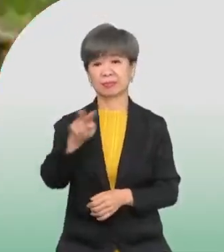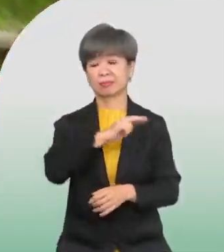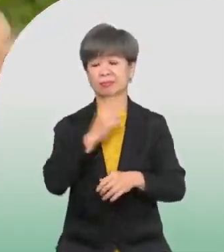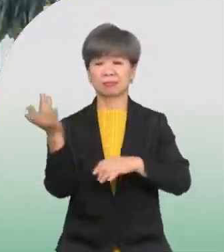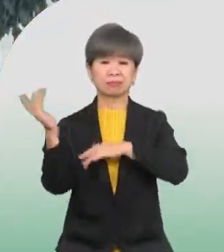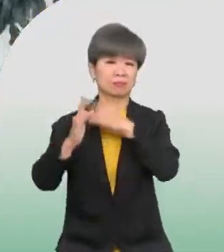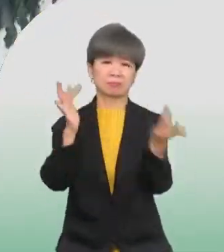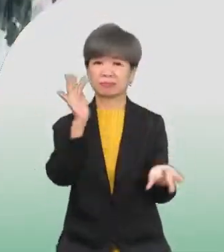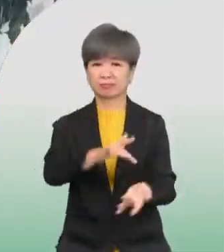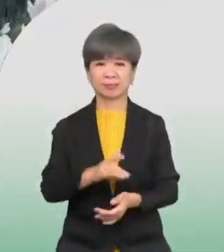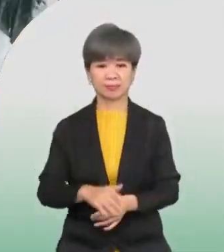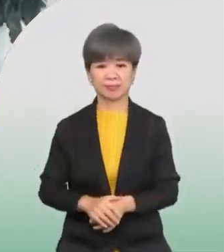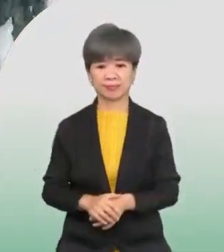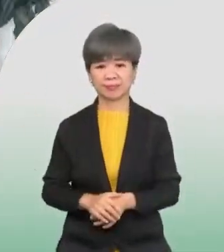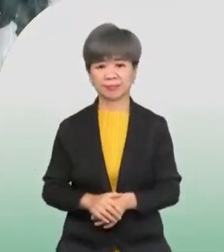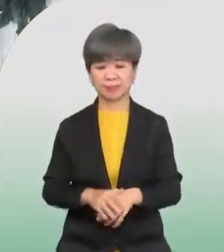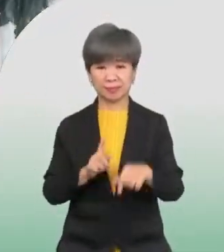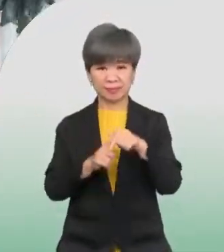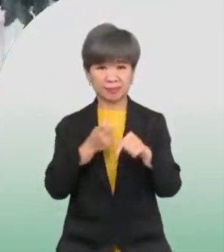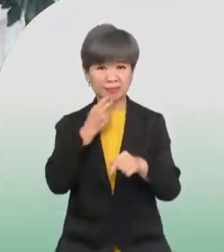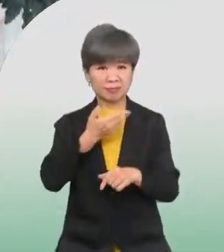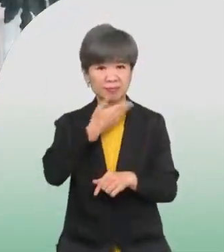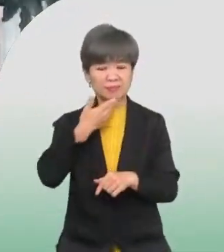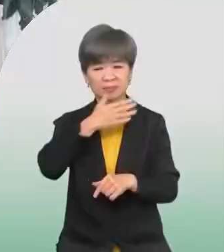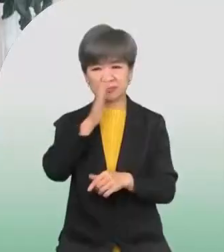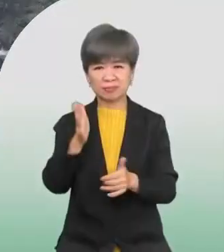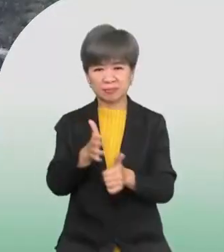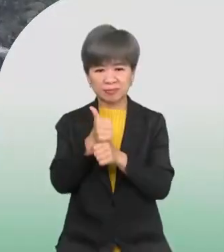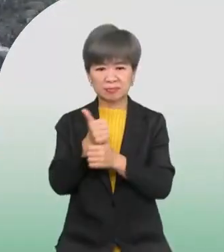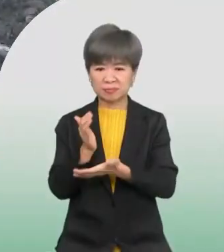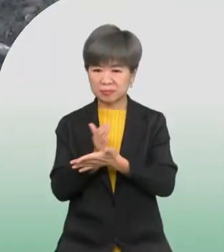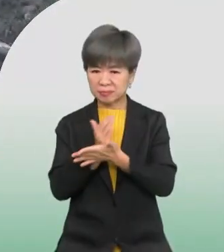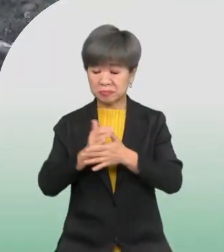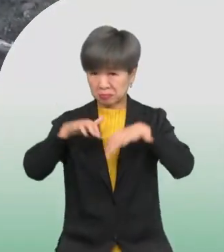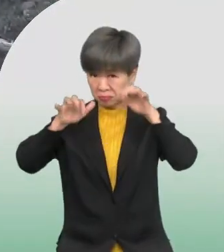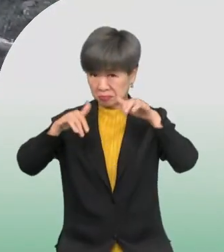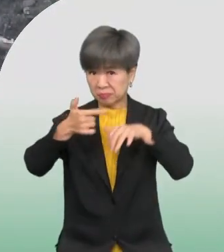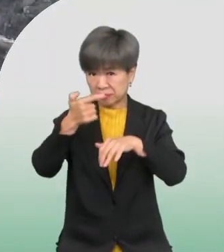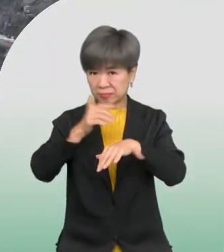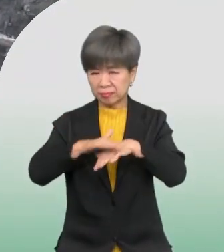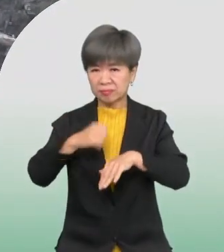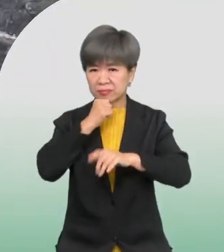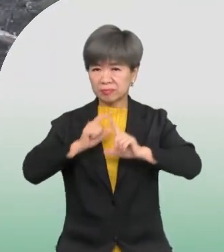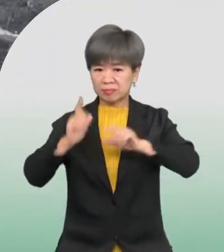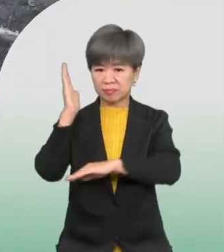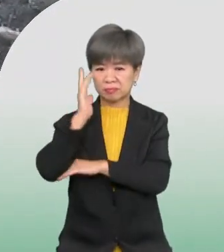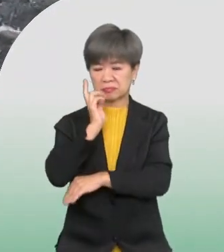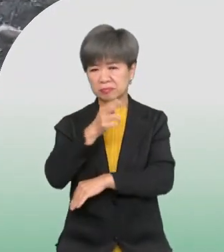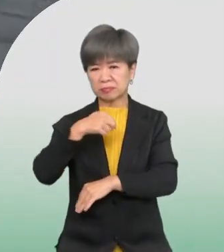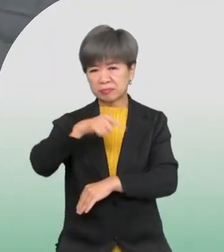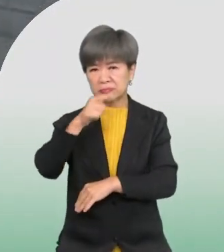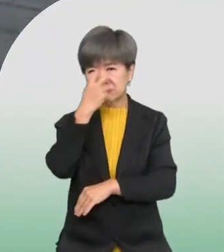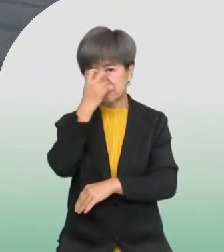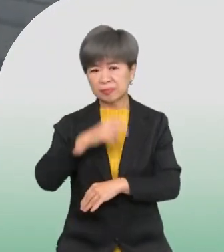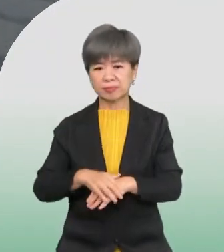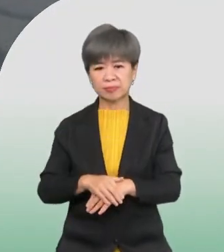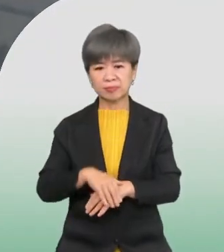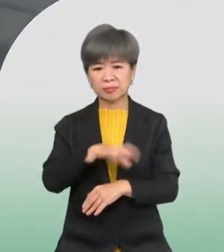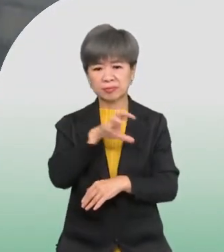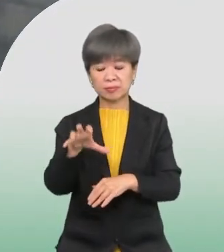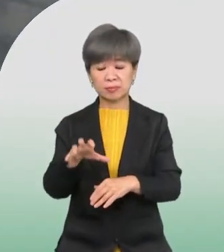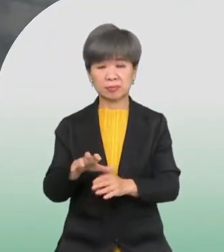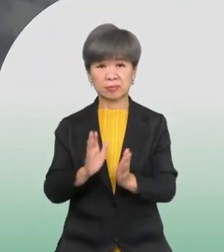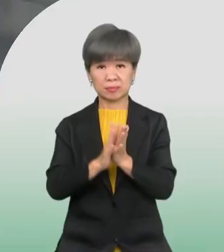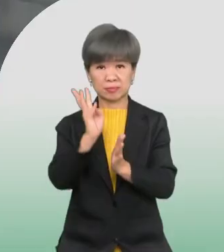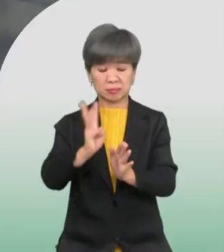全部都倒了。 因政中央气象署预测，推动外岛动态仪，推动县政府每派人去视察，沿内当地嘅做些嘢